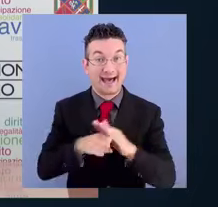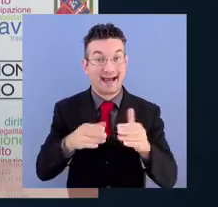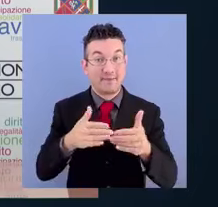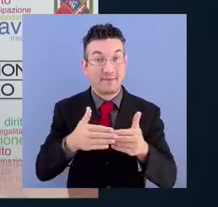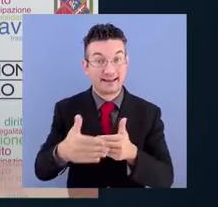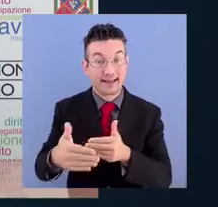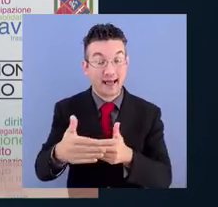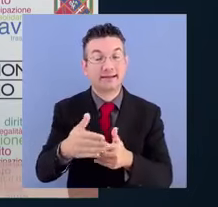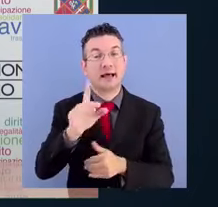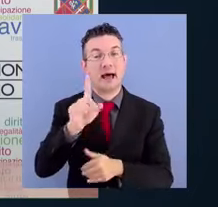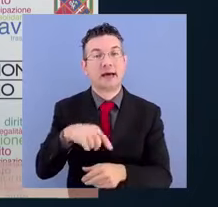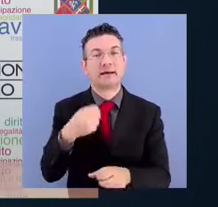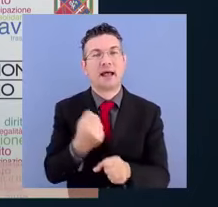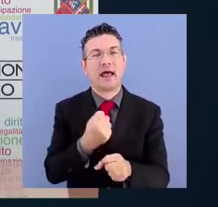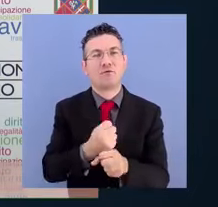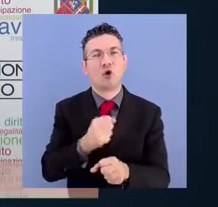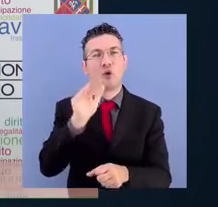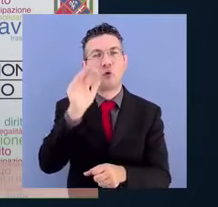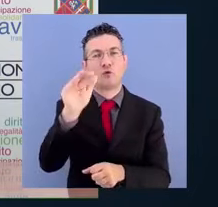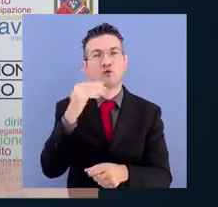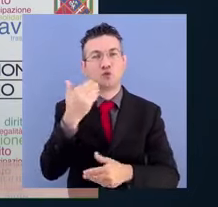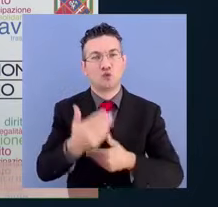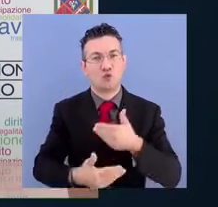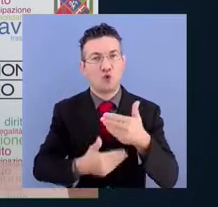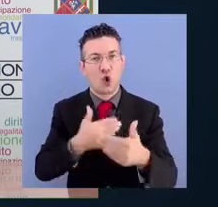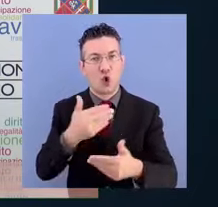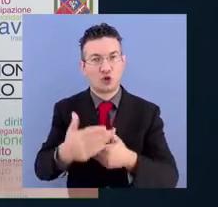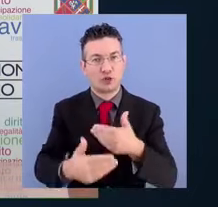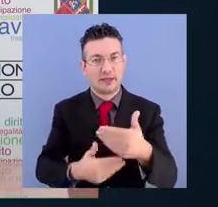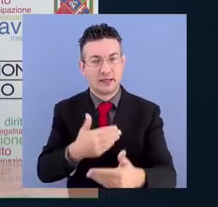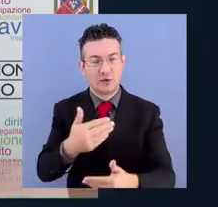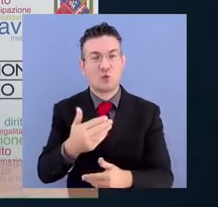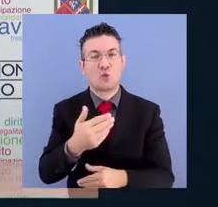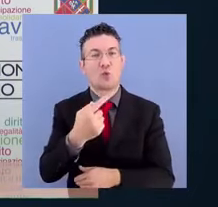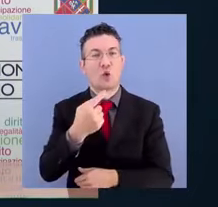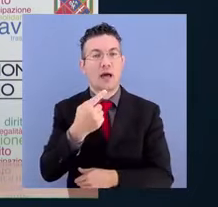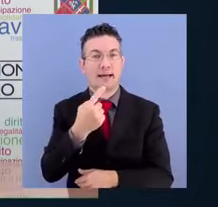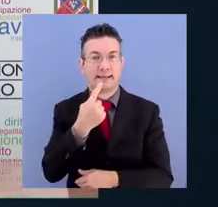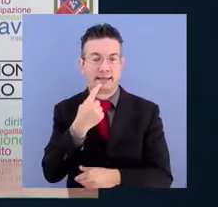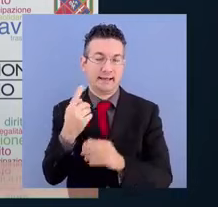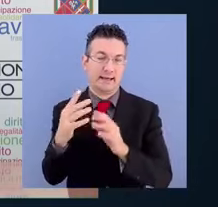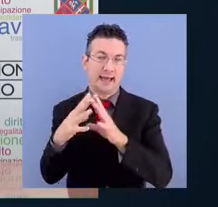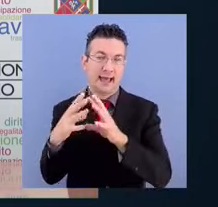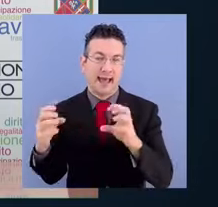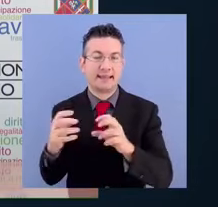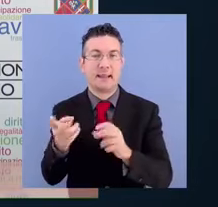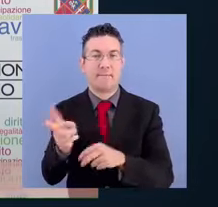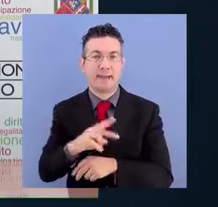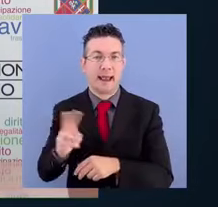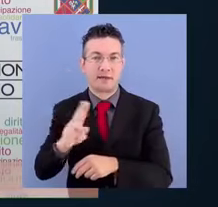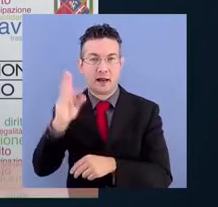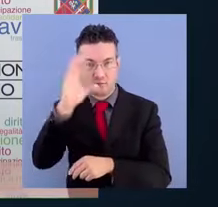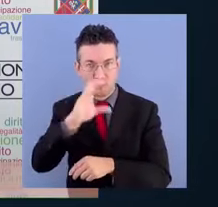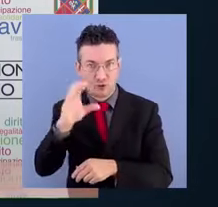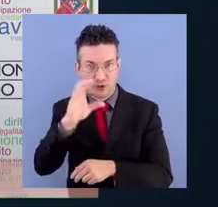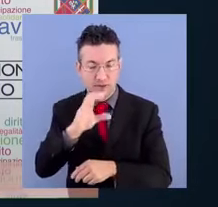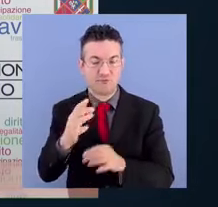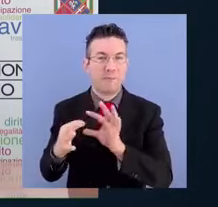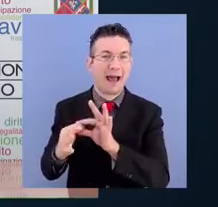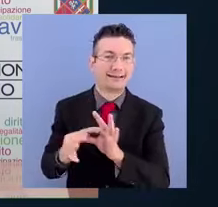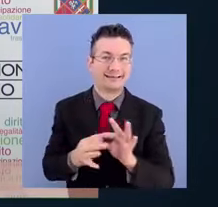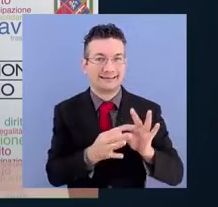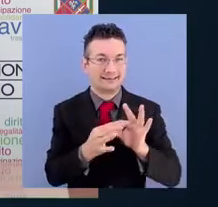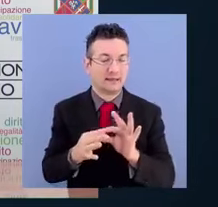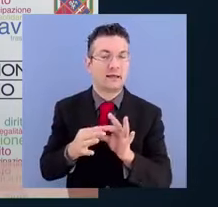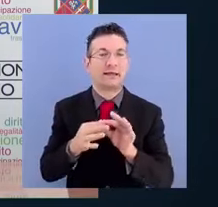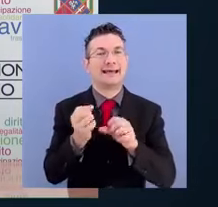che si porta avanti sia con l'ente bilaterale del turismo ma in sinergia e lo vedremo anche con